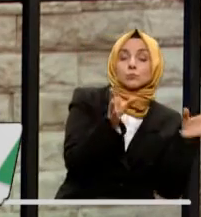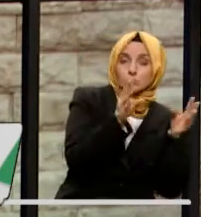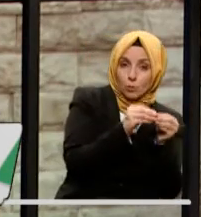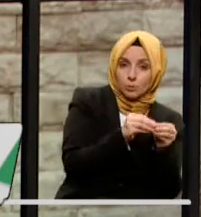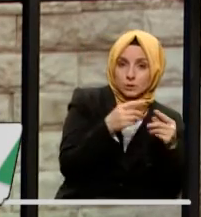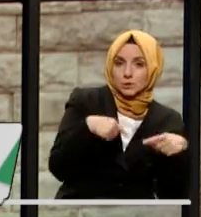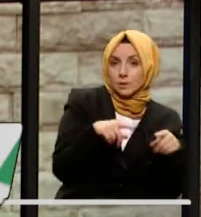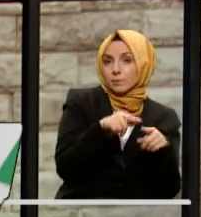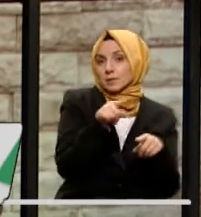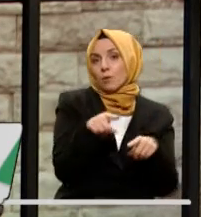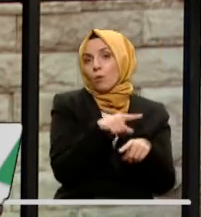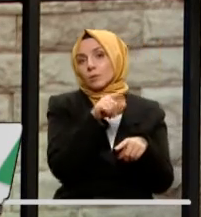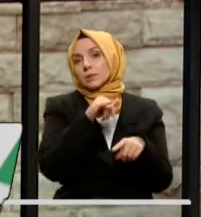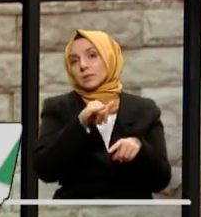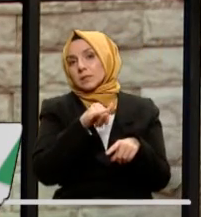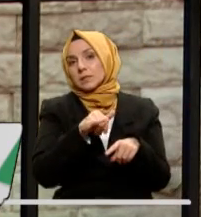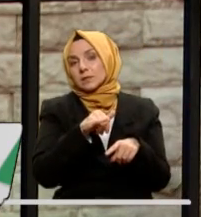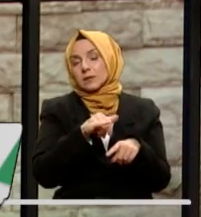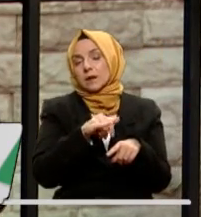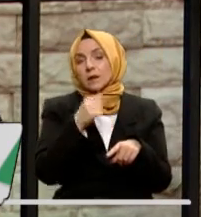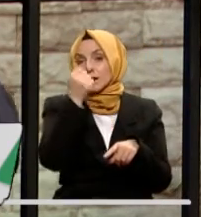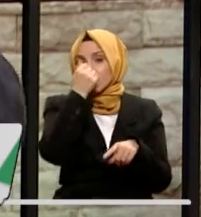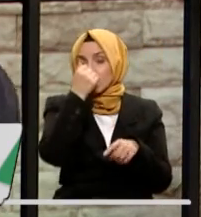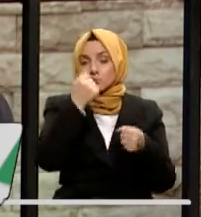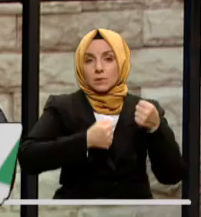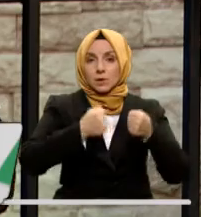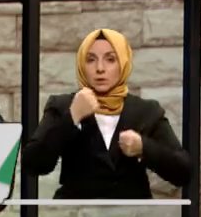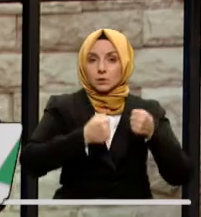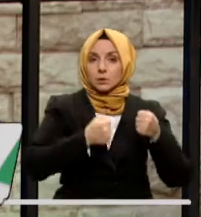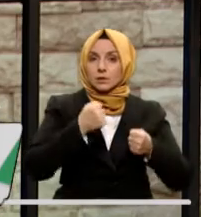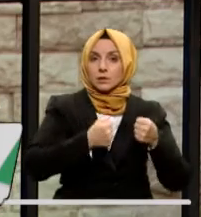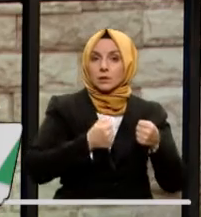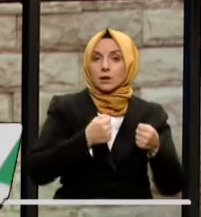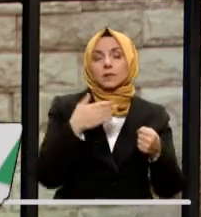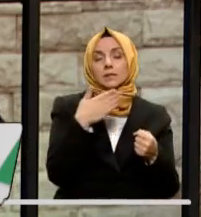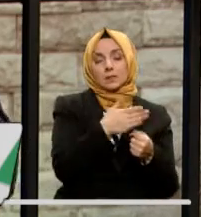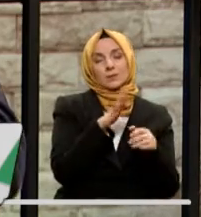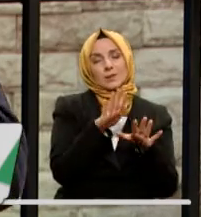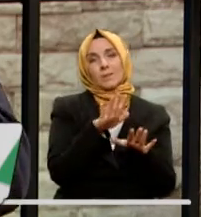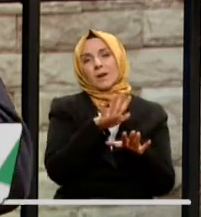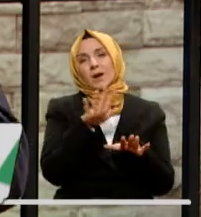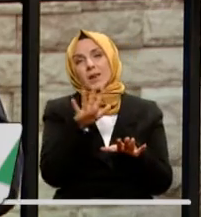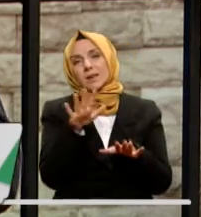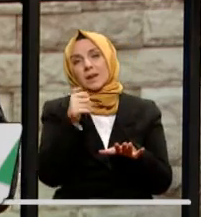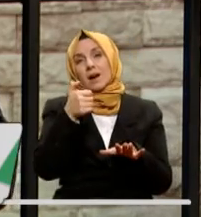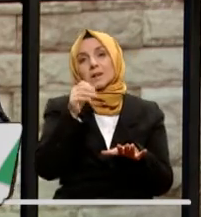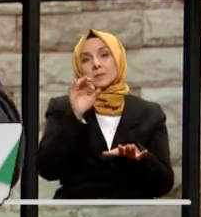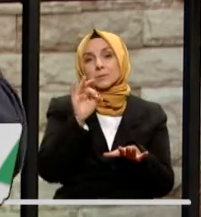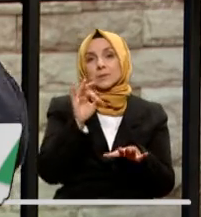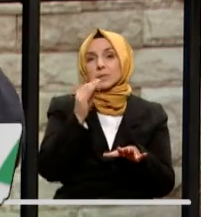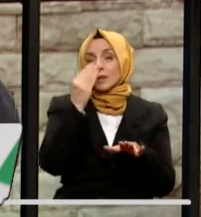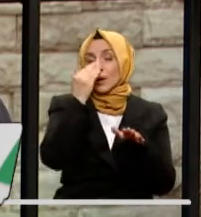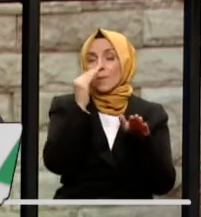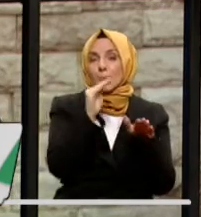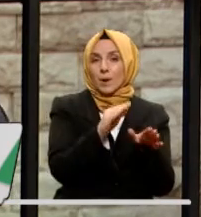mobil ünitelerimiz Götürebiliriz çok güzel ama dediğim gibi böyle bir liste oluşması gerekiyor Hani üç beş kişi bağış için